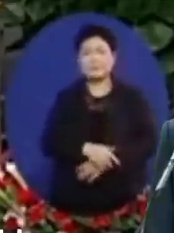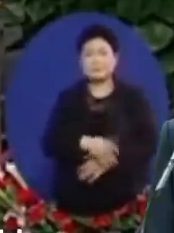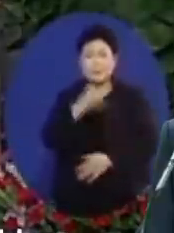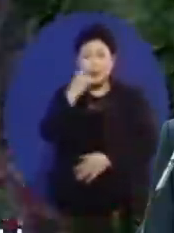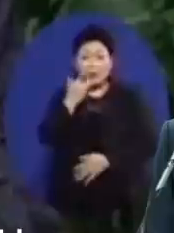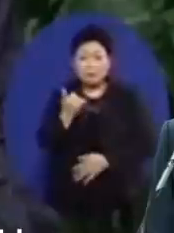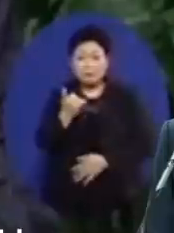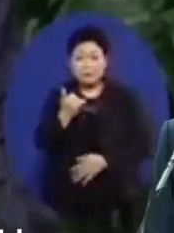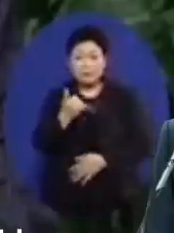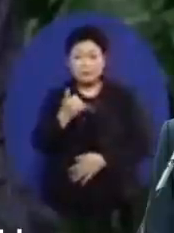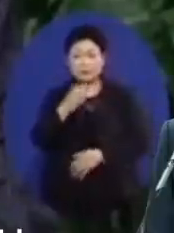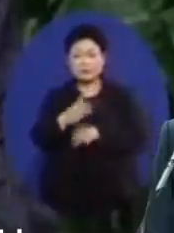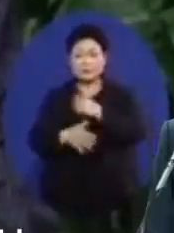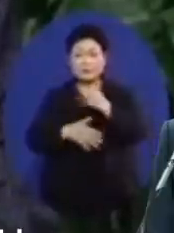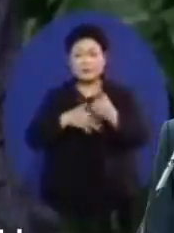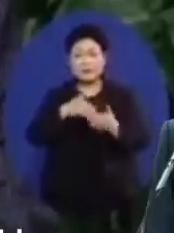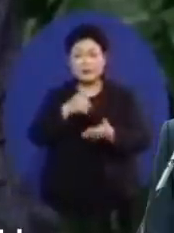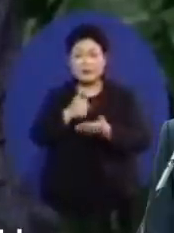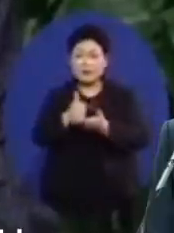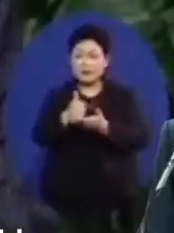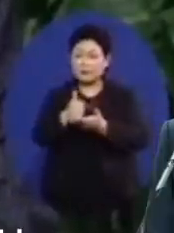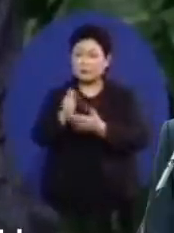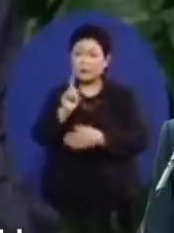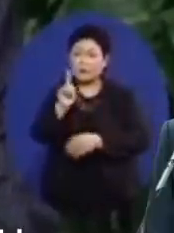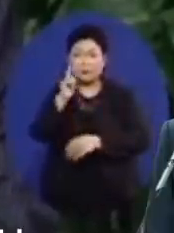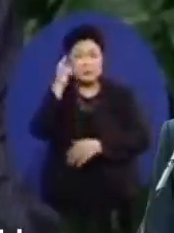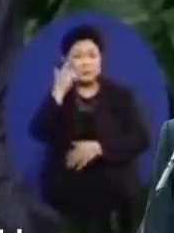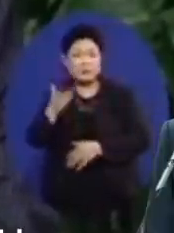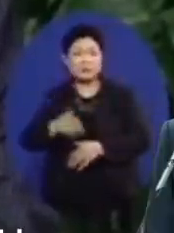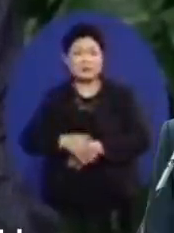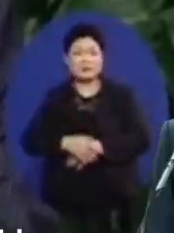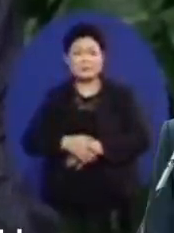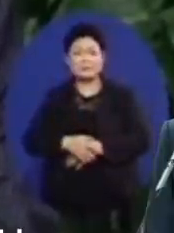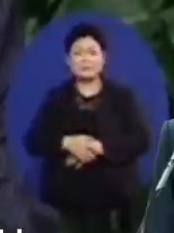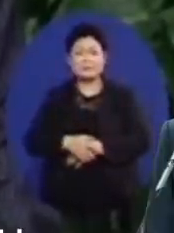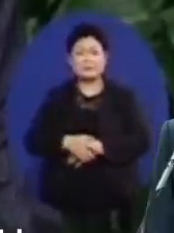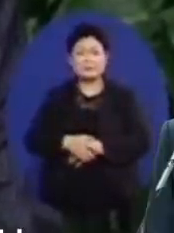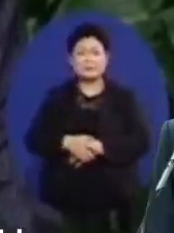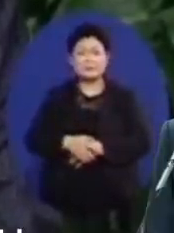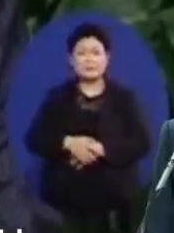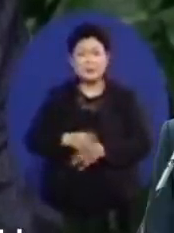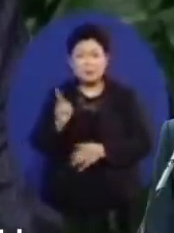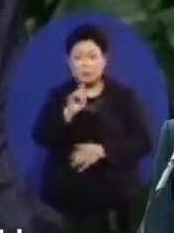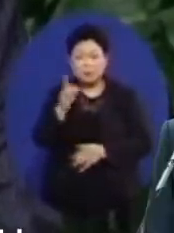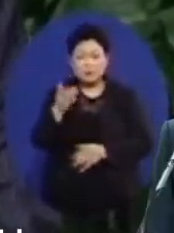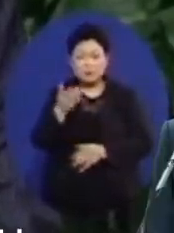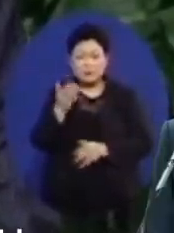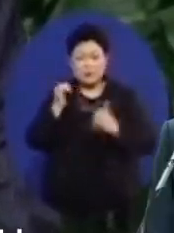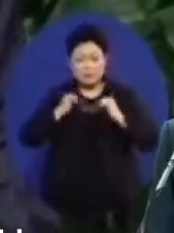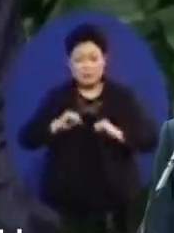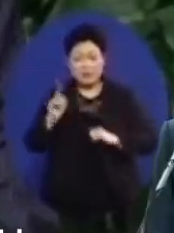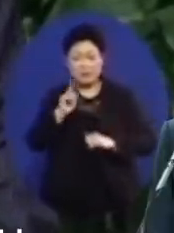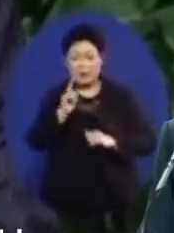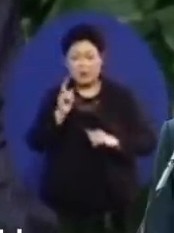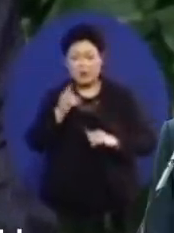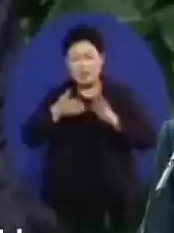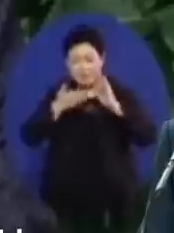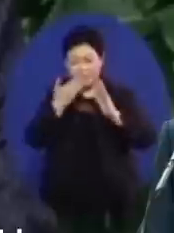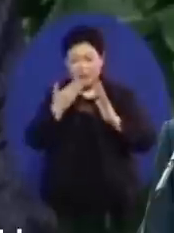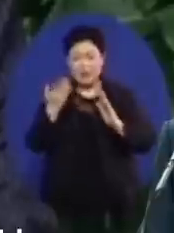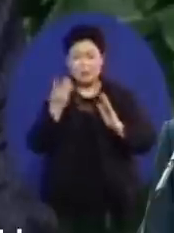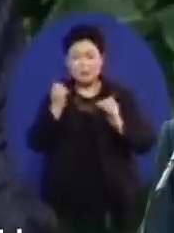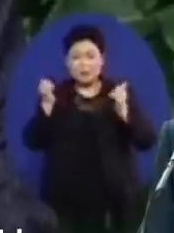부모의 부모된 하나님은 어떻겠습니까? 하나님은 여러분이 무엇을 입을까, 무엇을 마실까, 무엇을